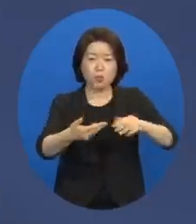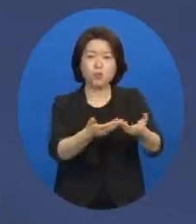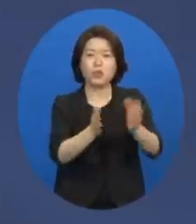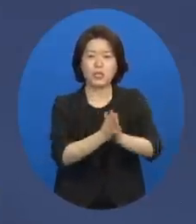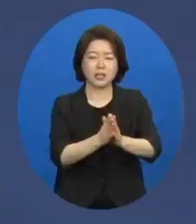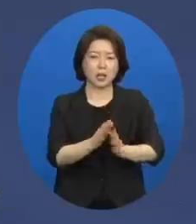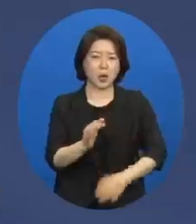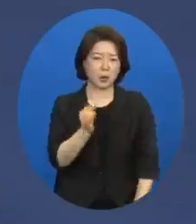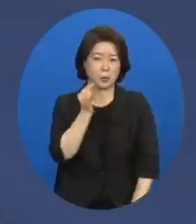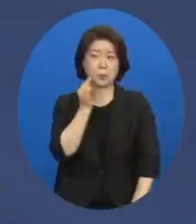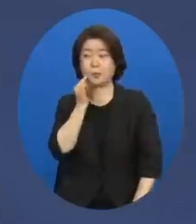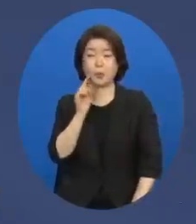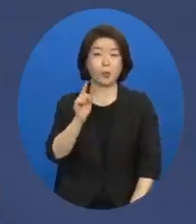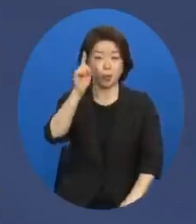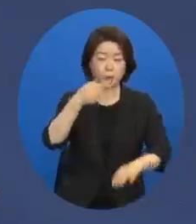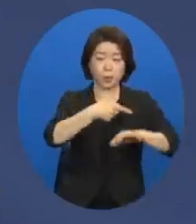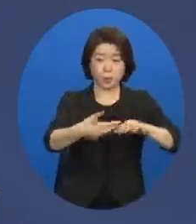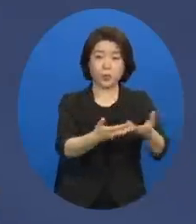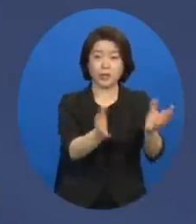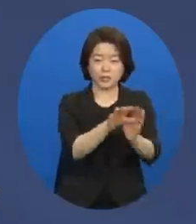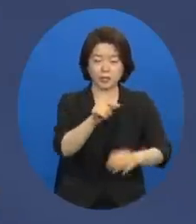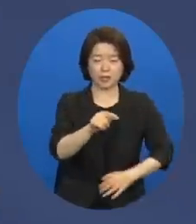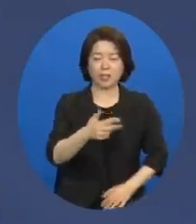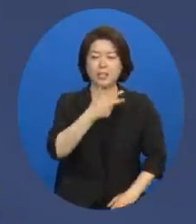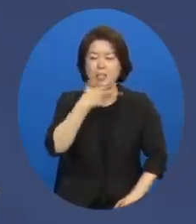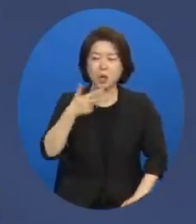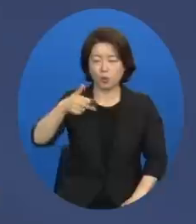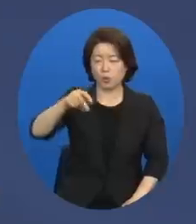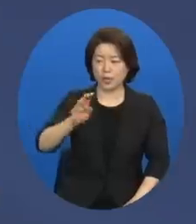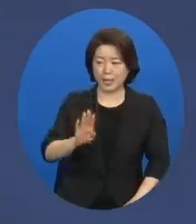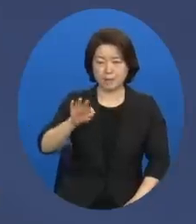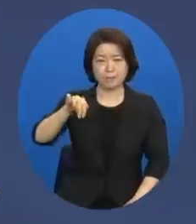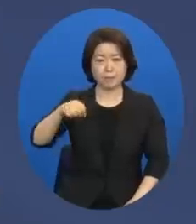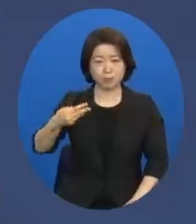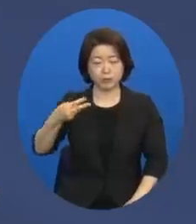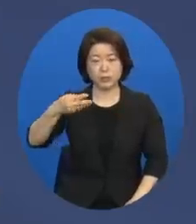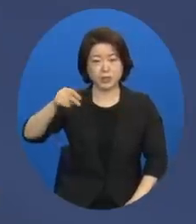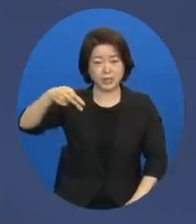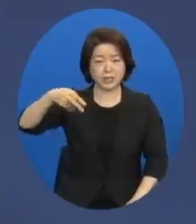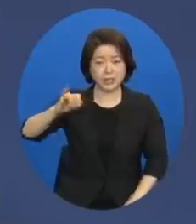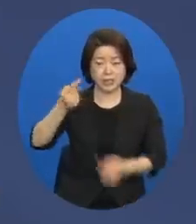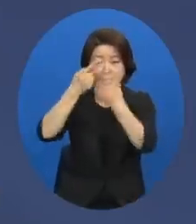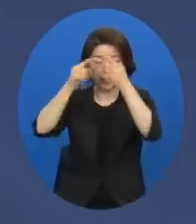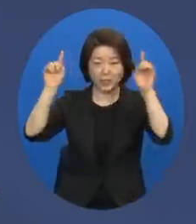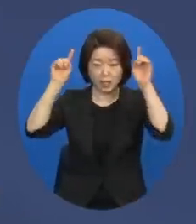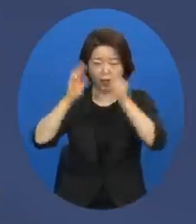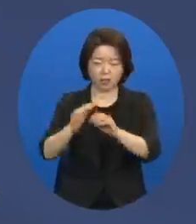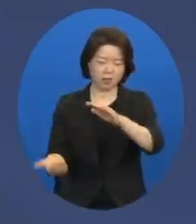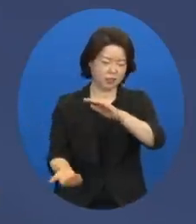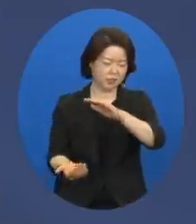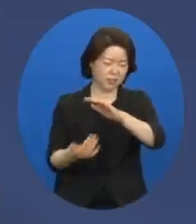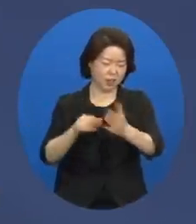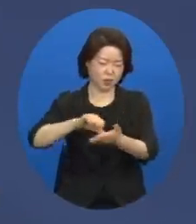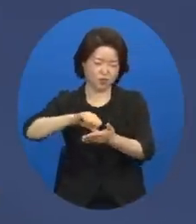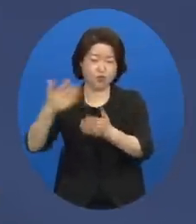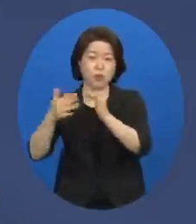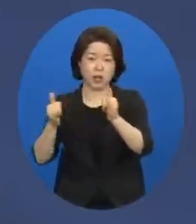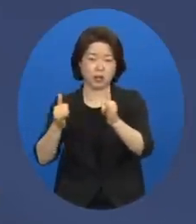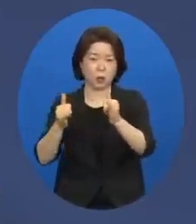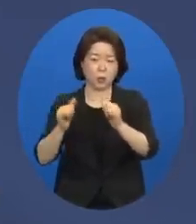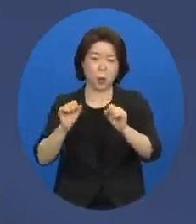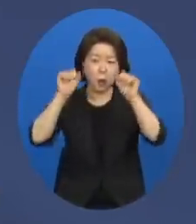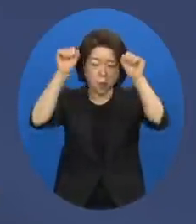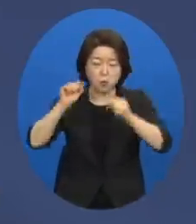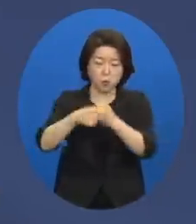그리고 영국의 그 케임브리지 대학의 아주 최고 스타급에 해당하는 그런 사람이었고요.